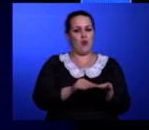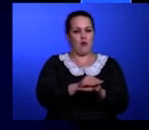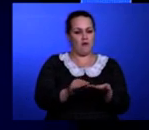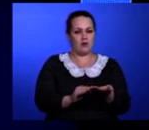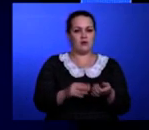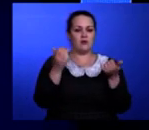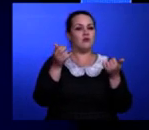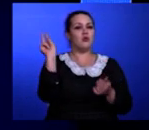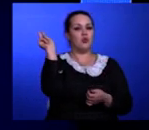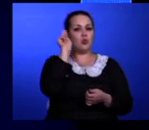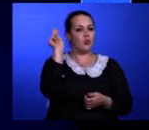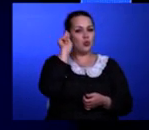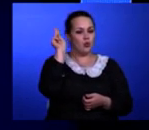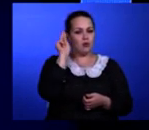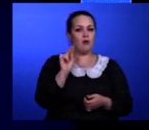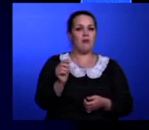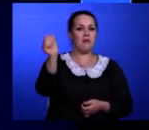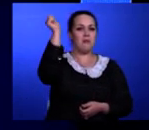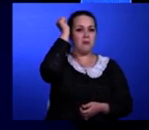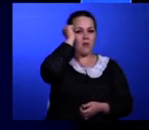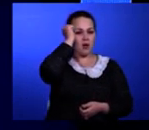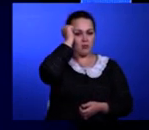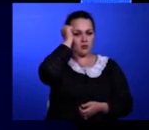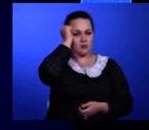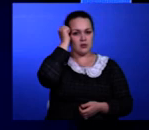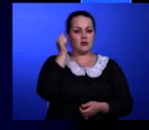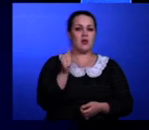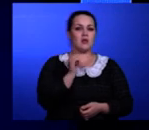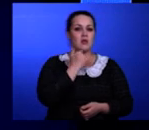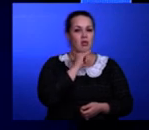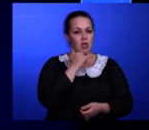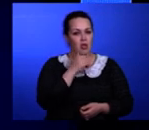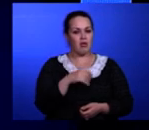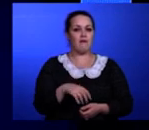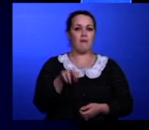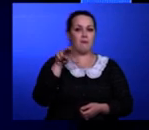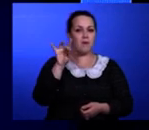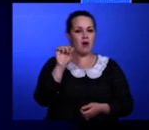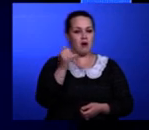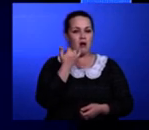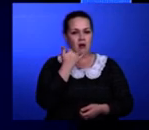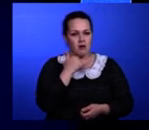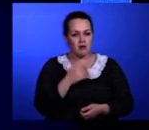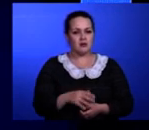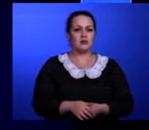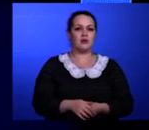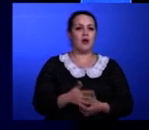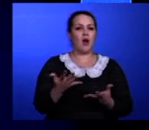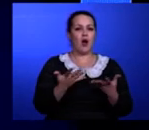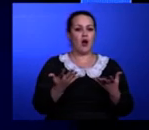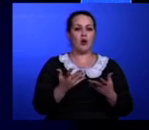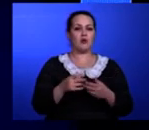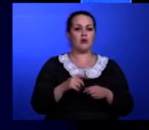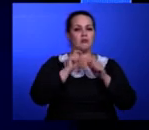урок посвящен памяти наших дедов и прадедов беззаветно отдавших свою жизнь